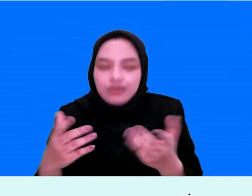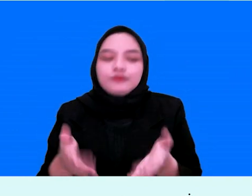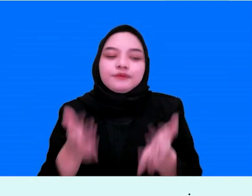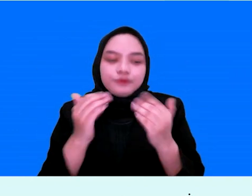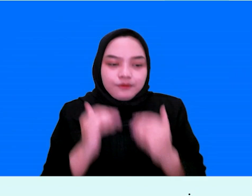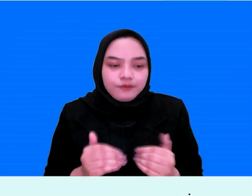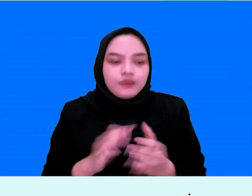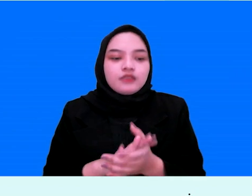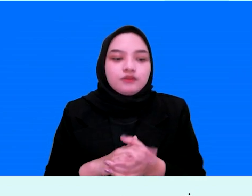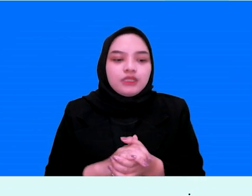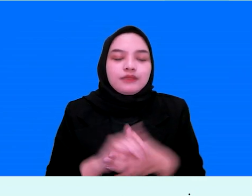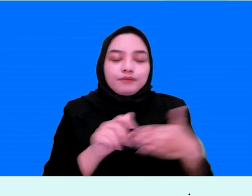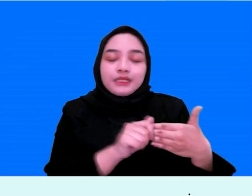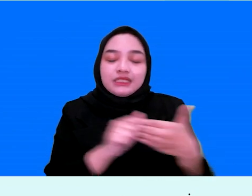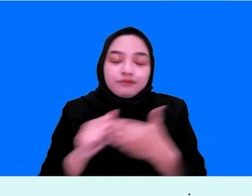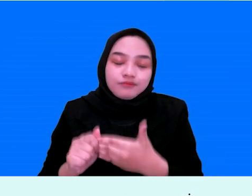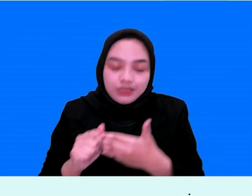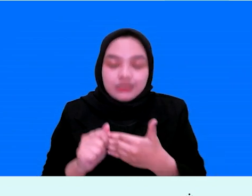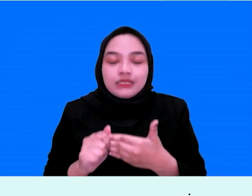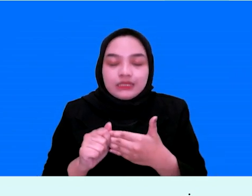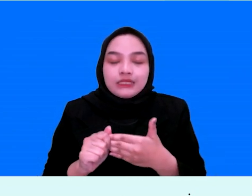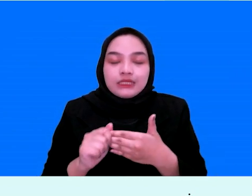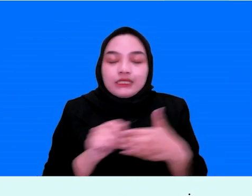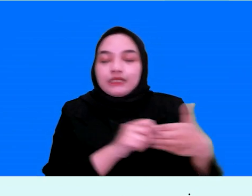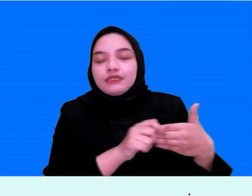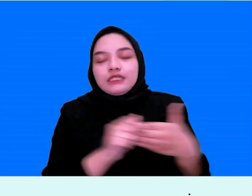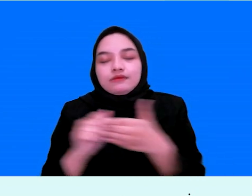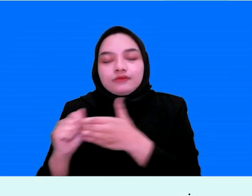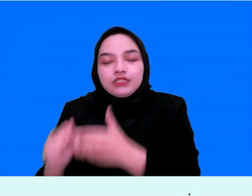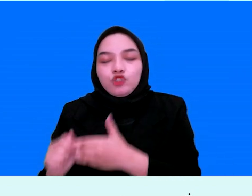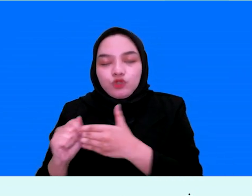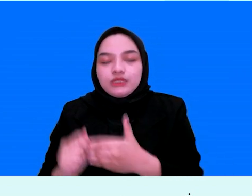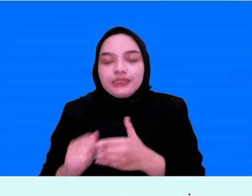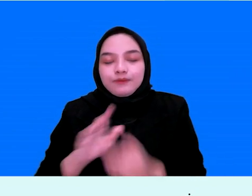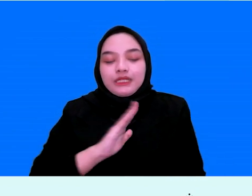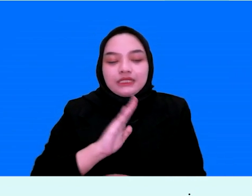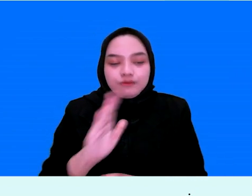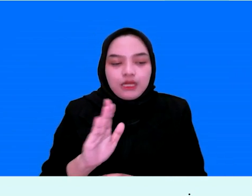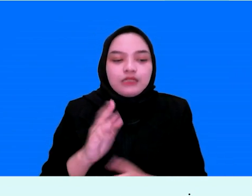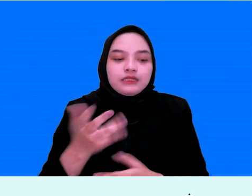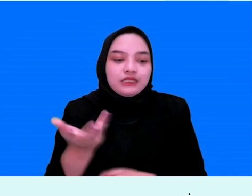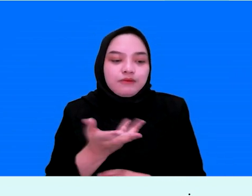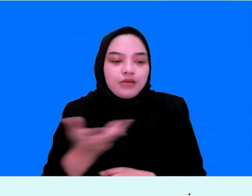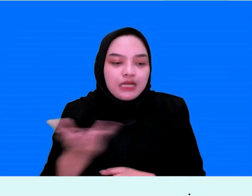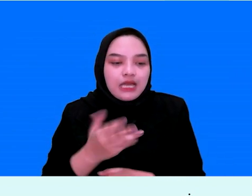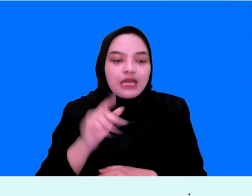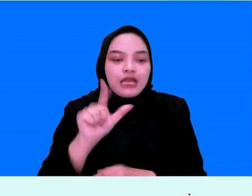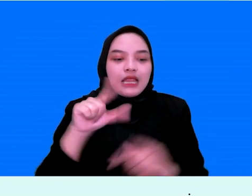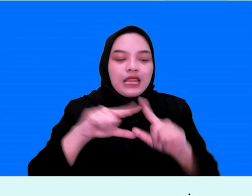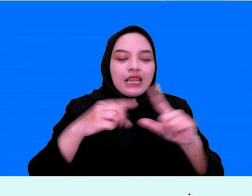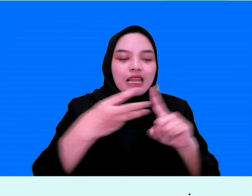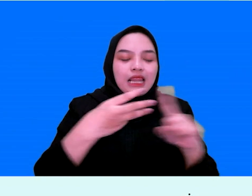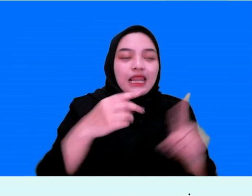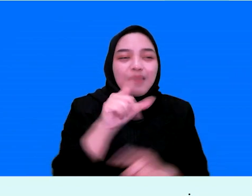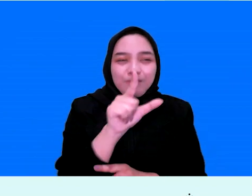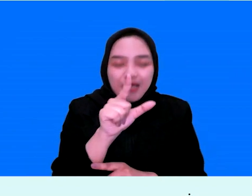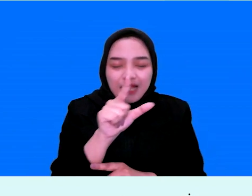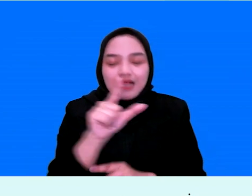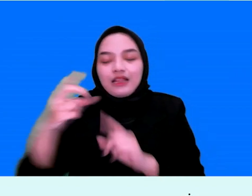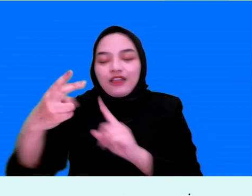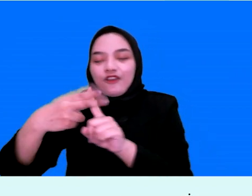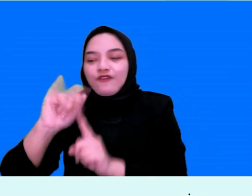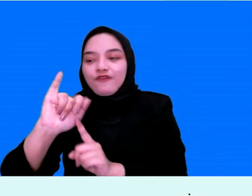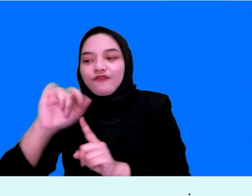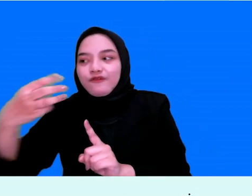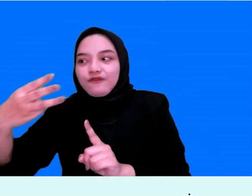Kemudian principal labels or instruction dengan impact high, di mana label dari field tidak terikat pada field,